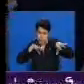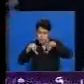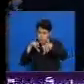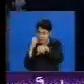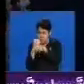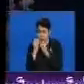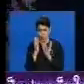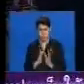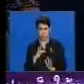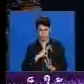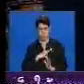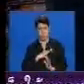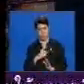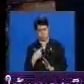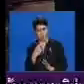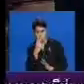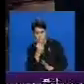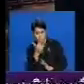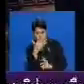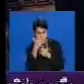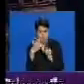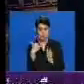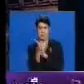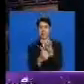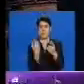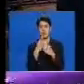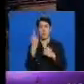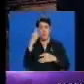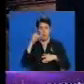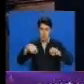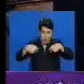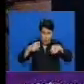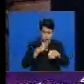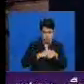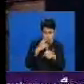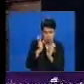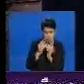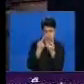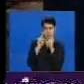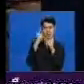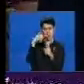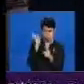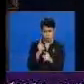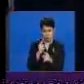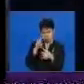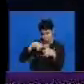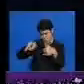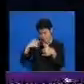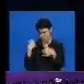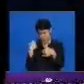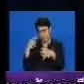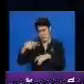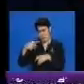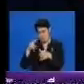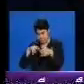คนหน้าเข้ามาเดินซื้อของ ถ้ามีรถมอเตอร์ไซค์ที่มีความผิดปกติหรือคนแปลกหน้ามาจอดก็จะต้องตรวจพิเศษ ผมจะต้องตรวจ